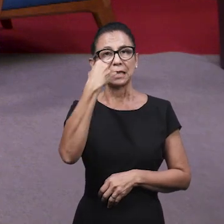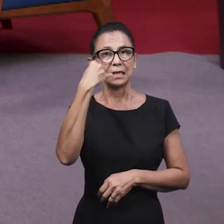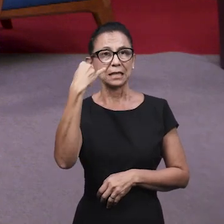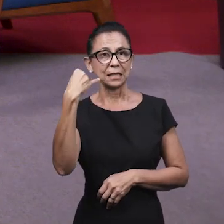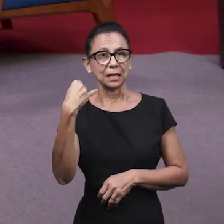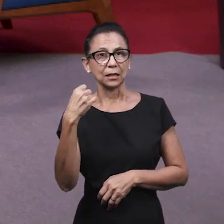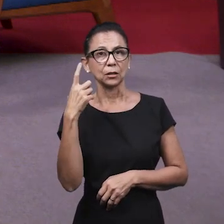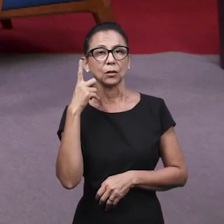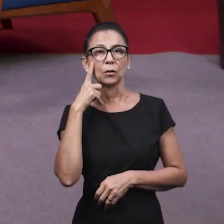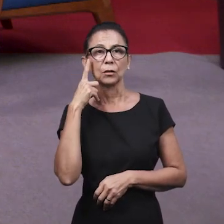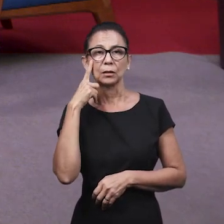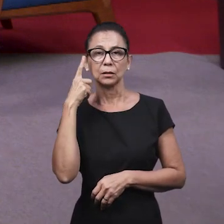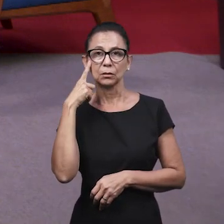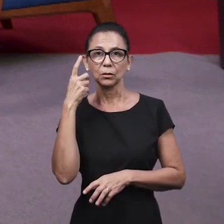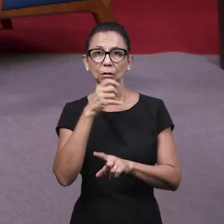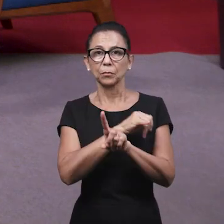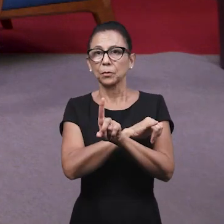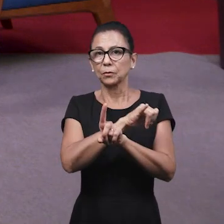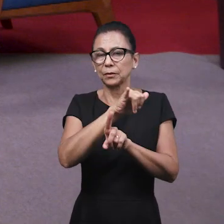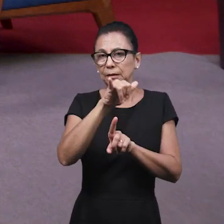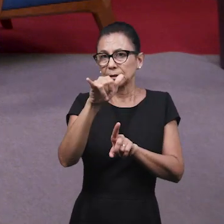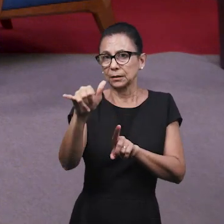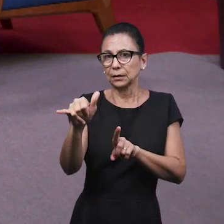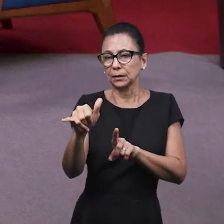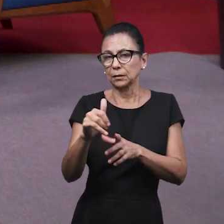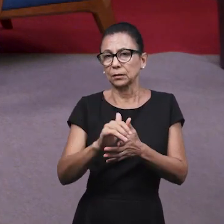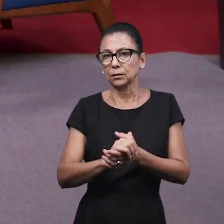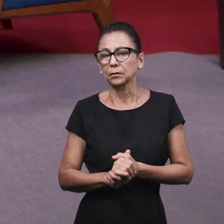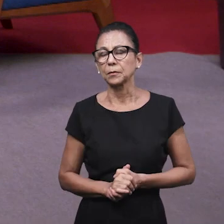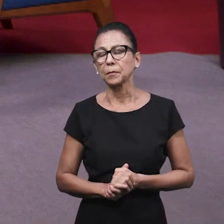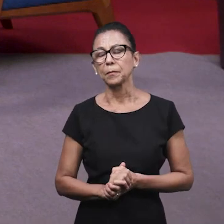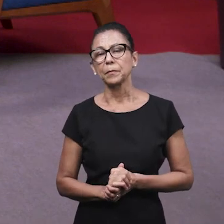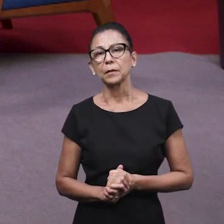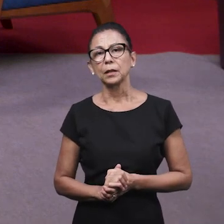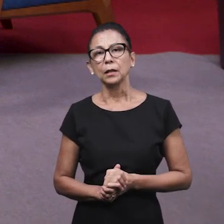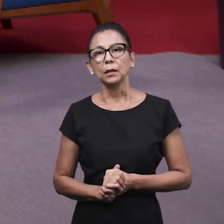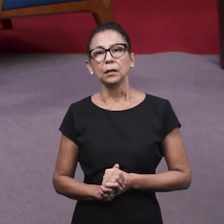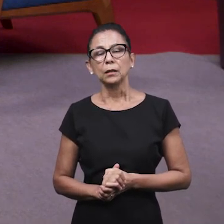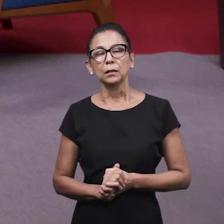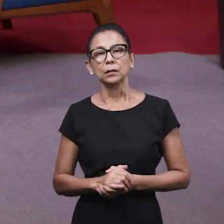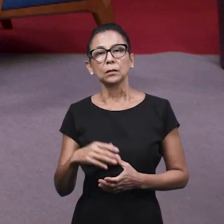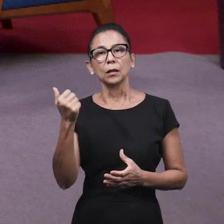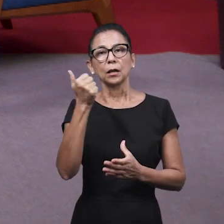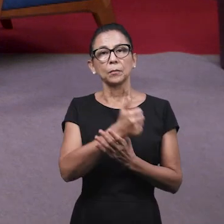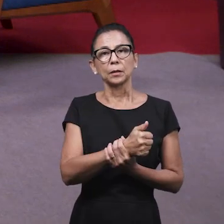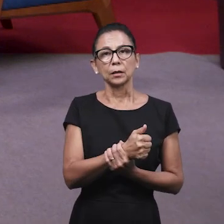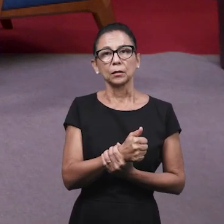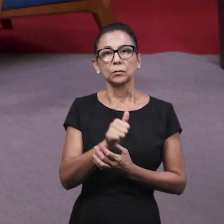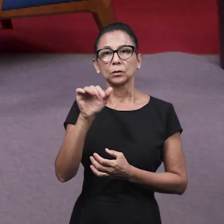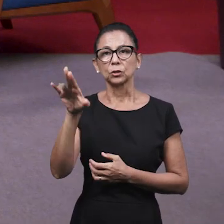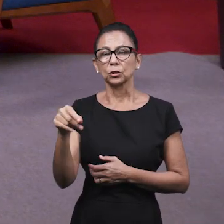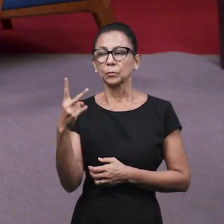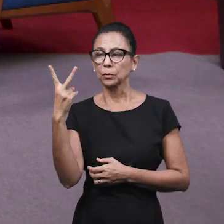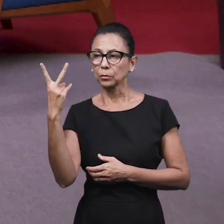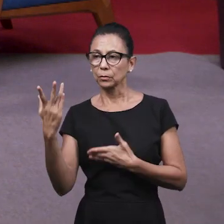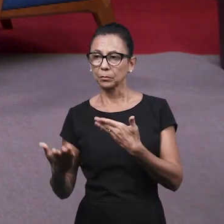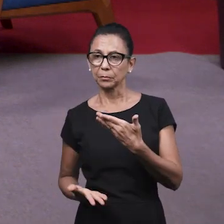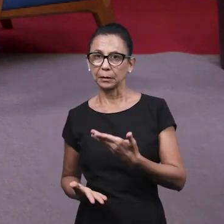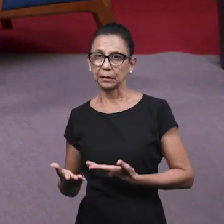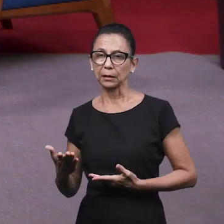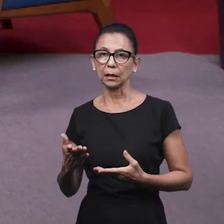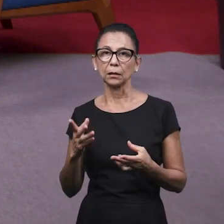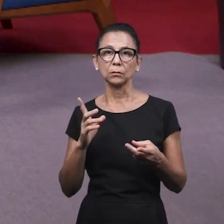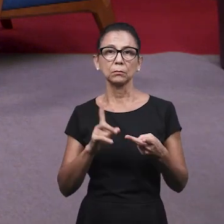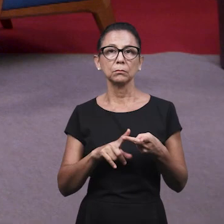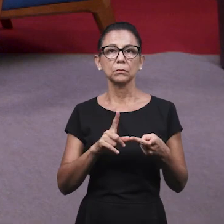le bagage prophétique. Les deux assistants qui étaient avec lui, la jument et le bois qui